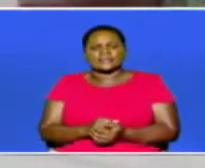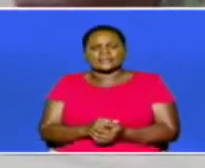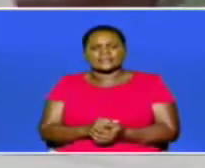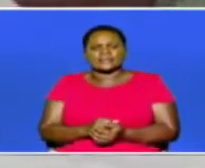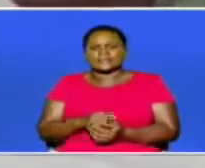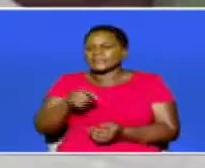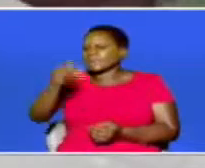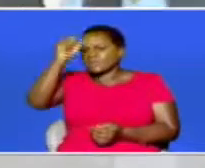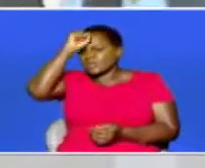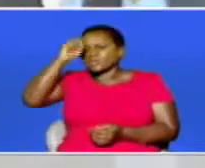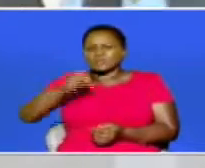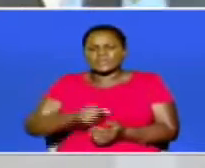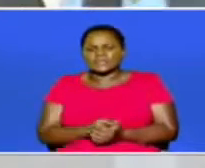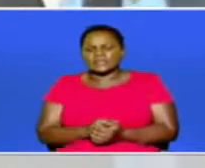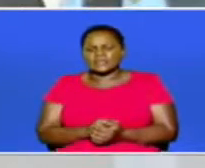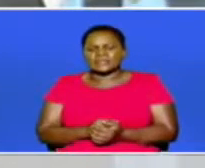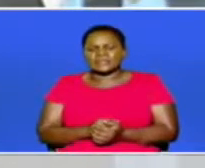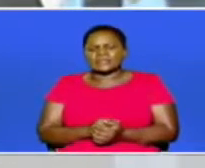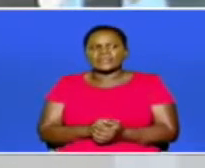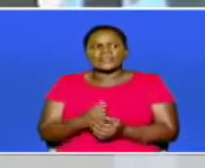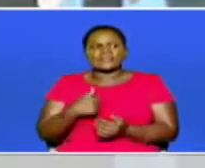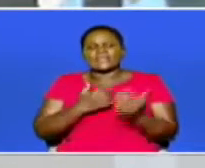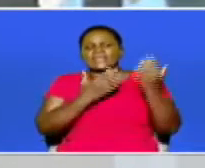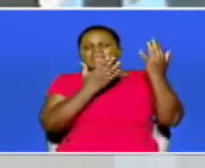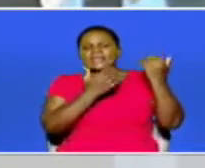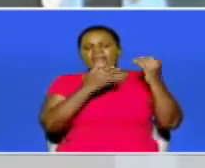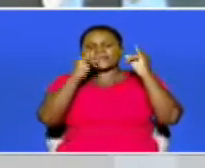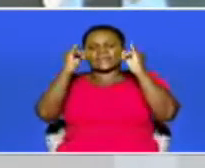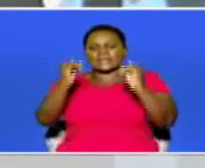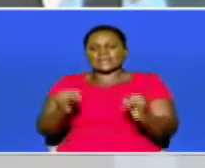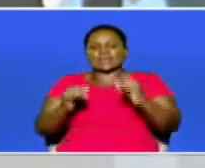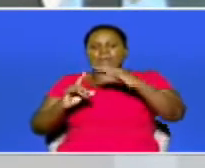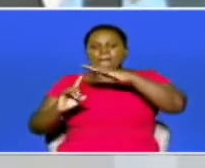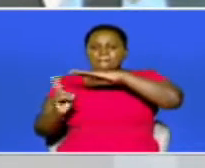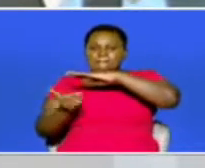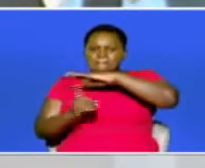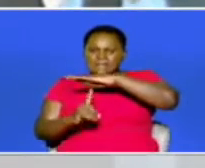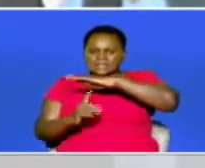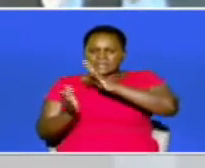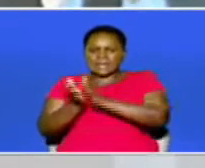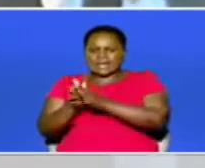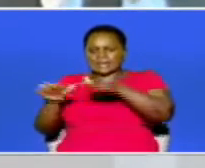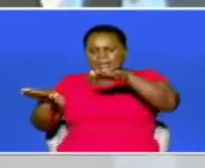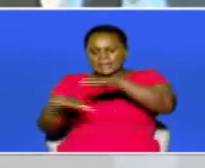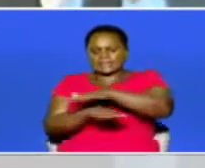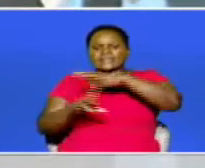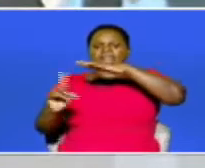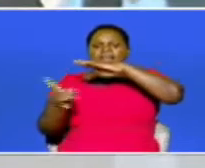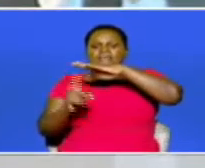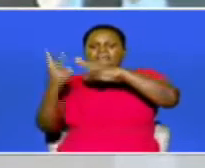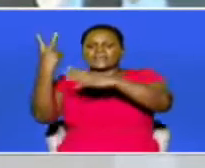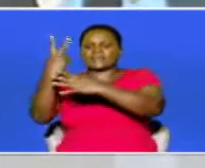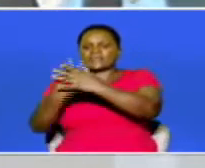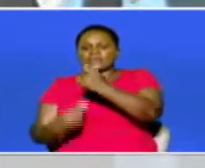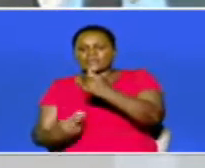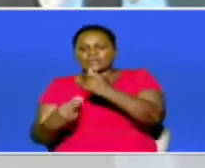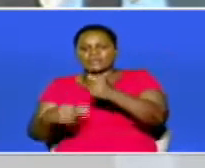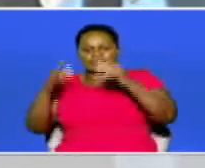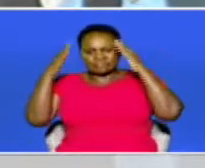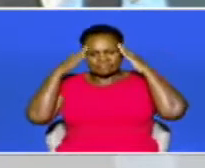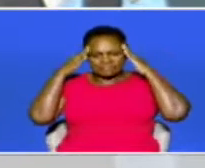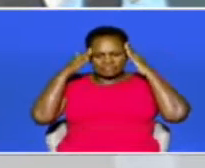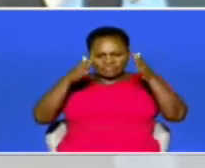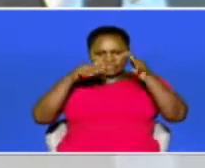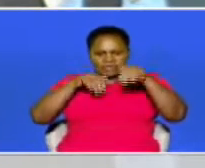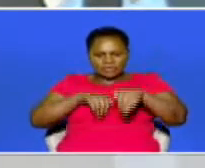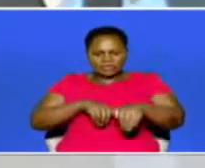Ni pupafu kabisa. I expect the new ministers and assistant ministers to strictly